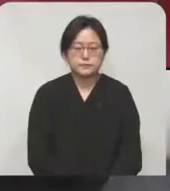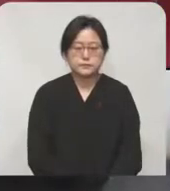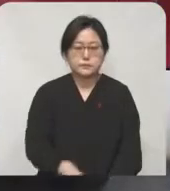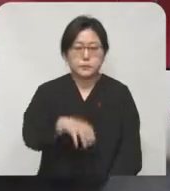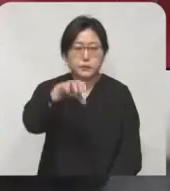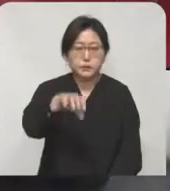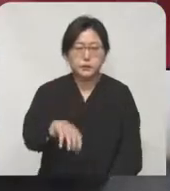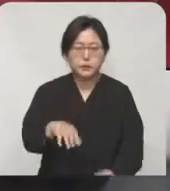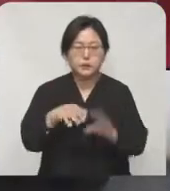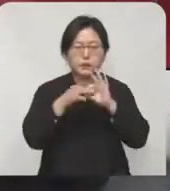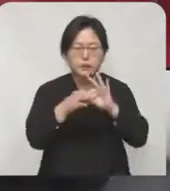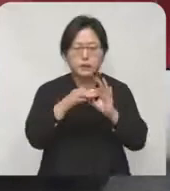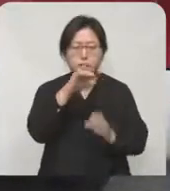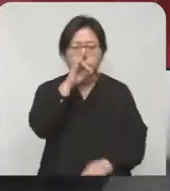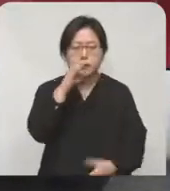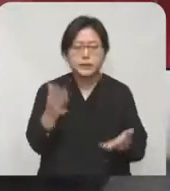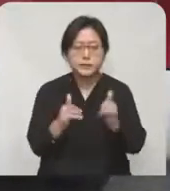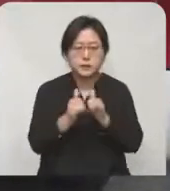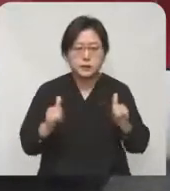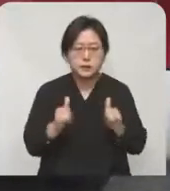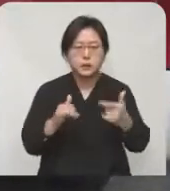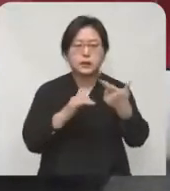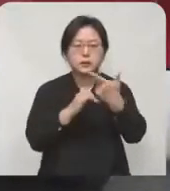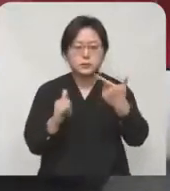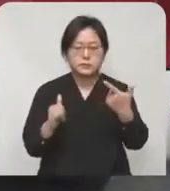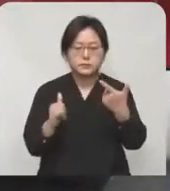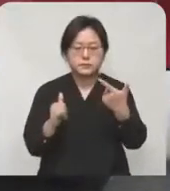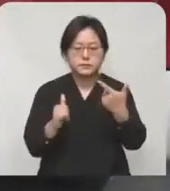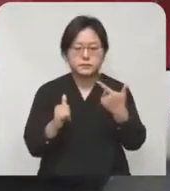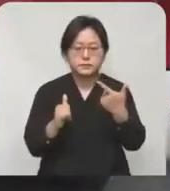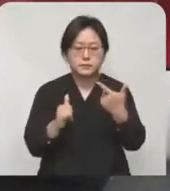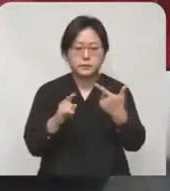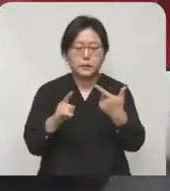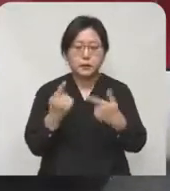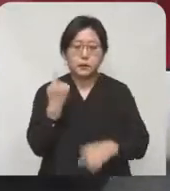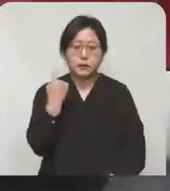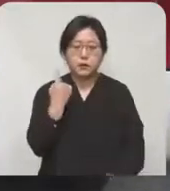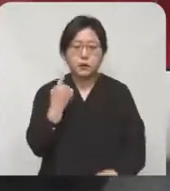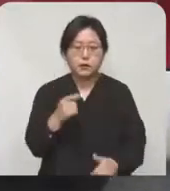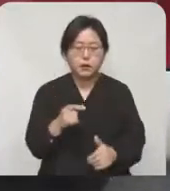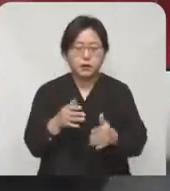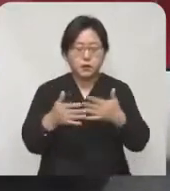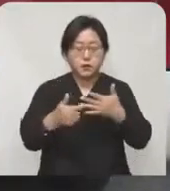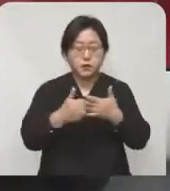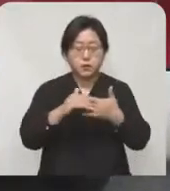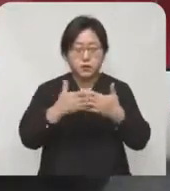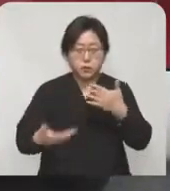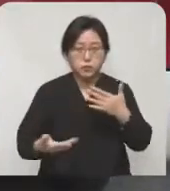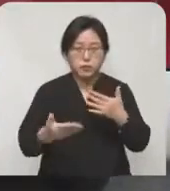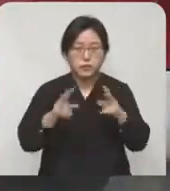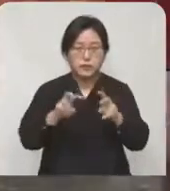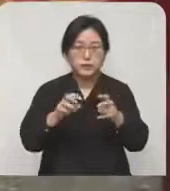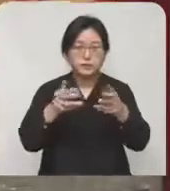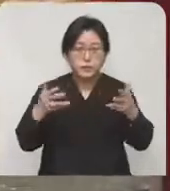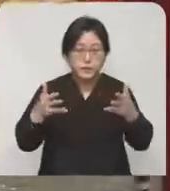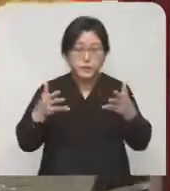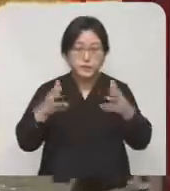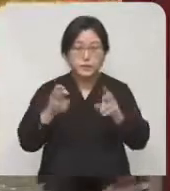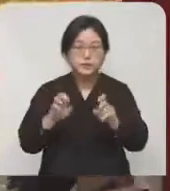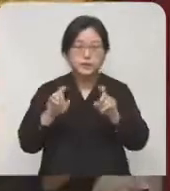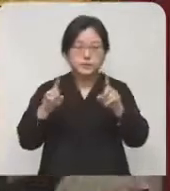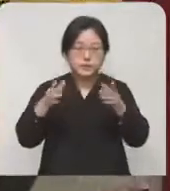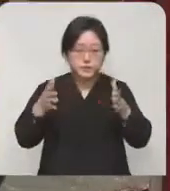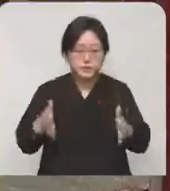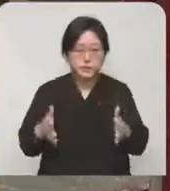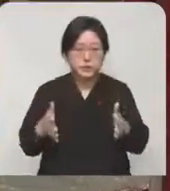4 현장에서 연락이 두절된 작업자는 모두 6명 입니다 이 들어 어제 구조물이 붕괴된 건물의 28 체계가 31층